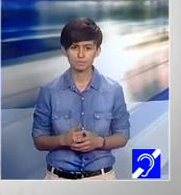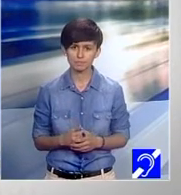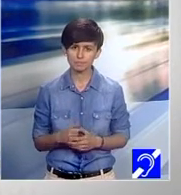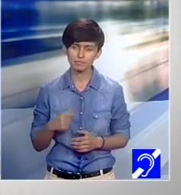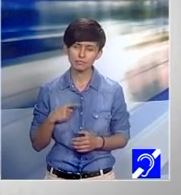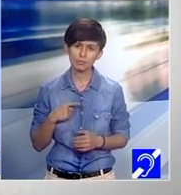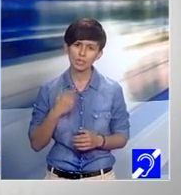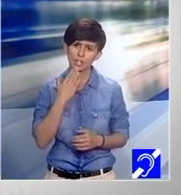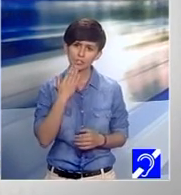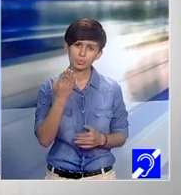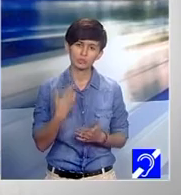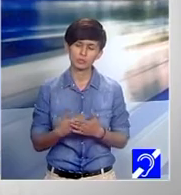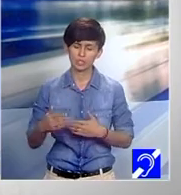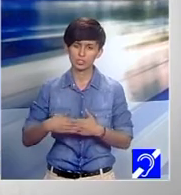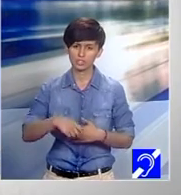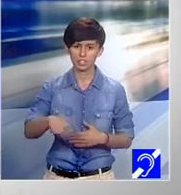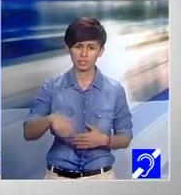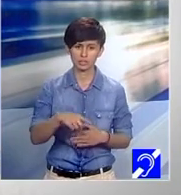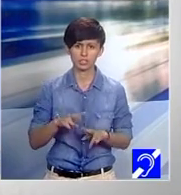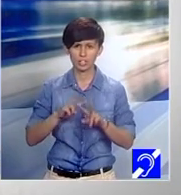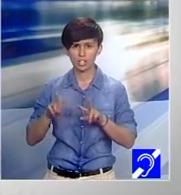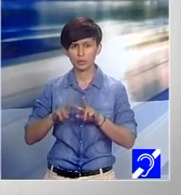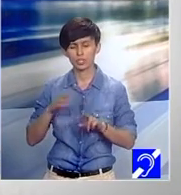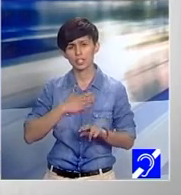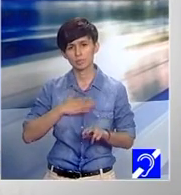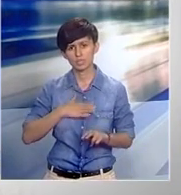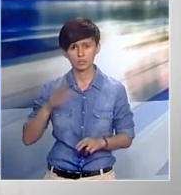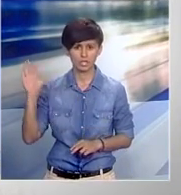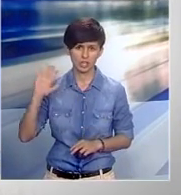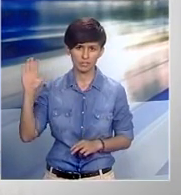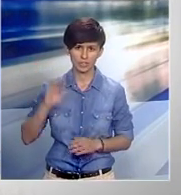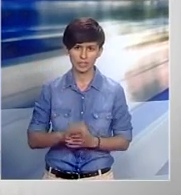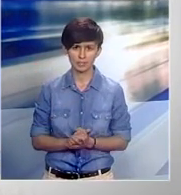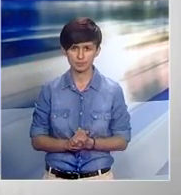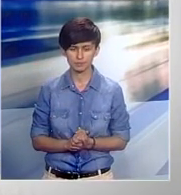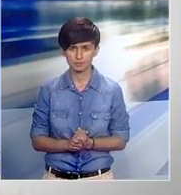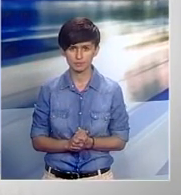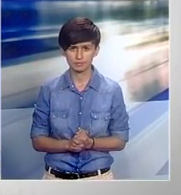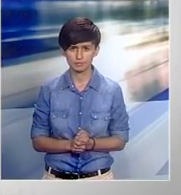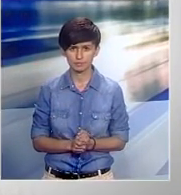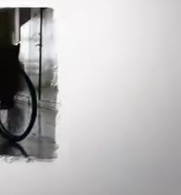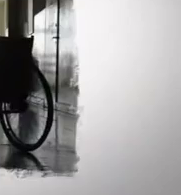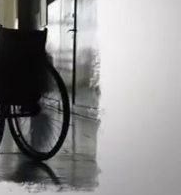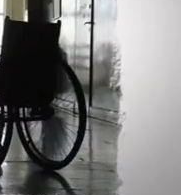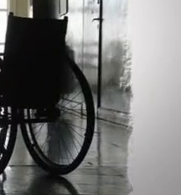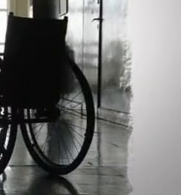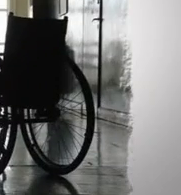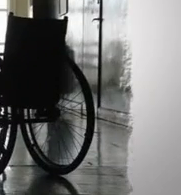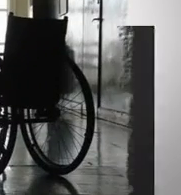Sunt Ovidiu Damian, vă mulțumesc că ați fost alături de noi și vă doresc un weekend excelent. La revedere!